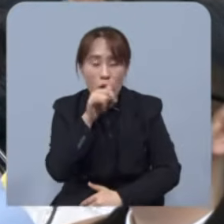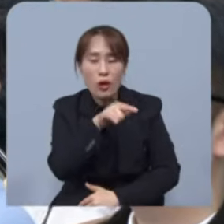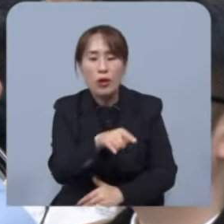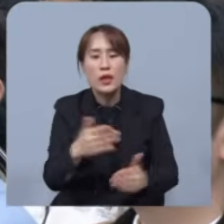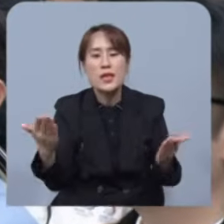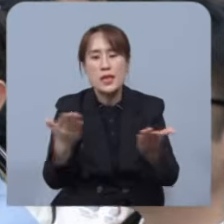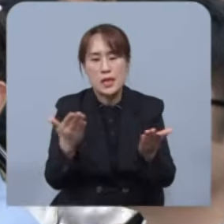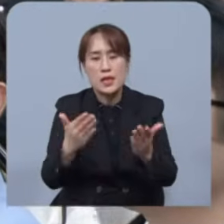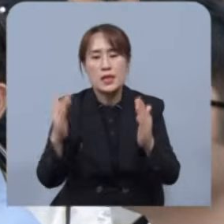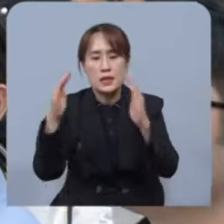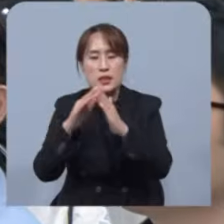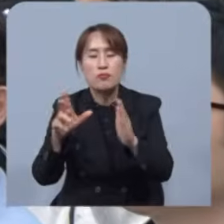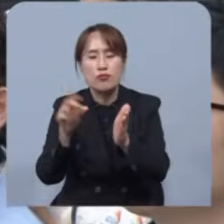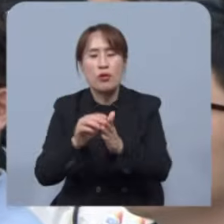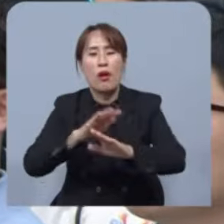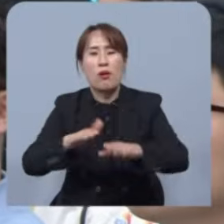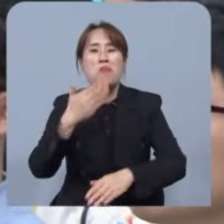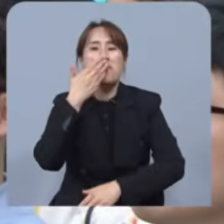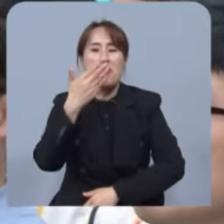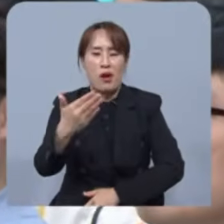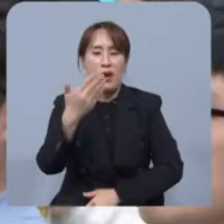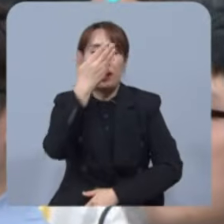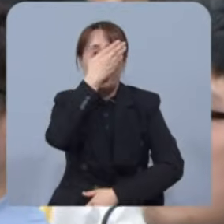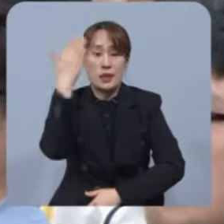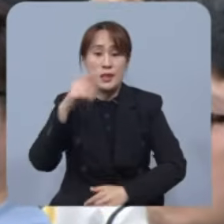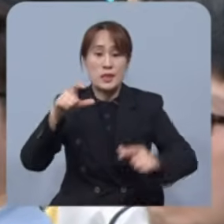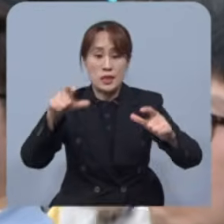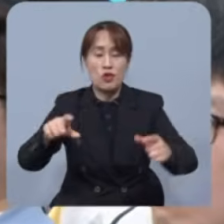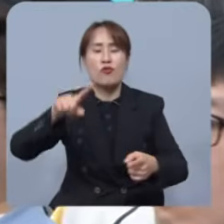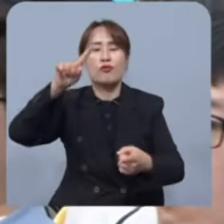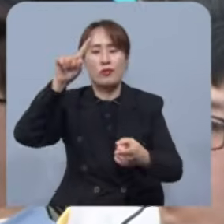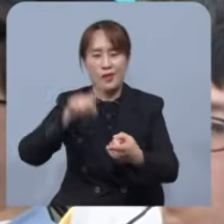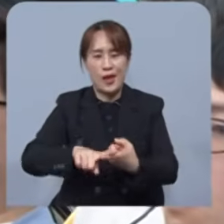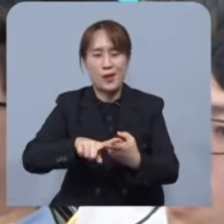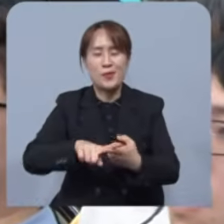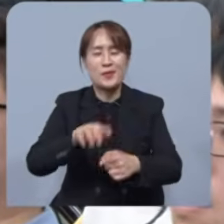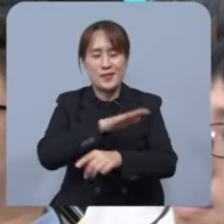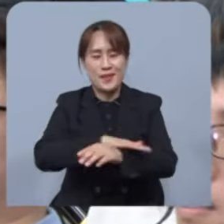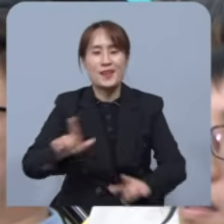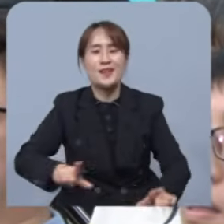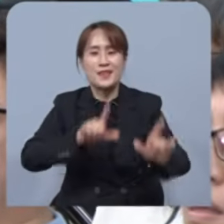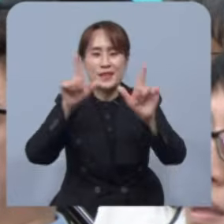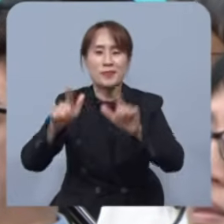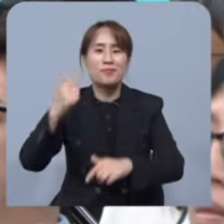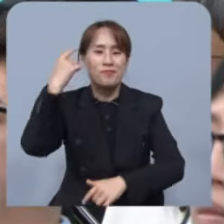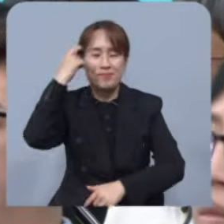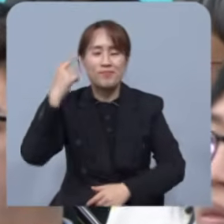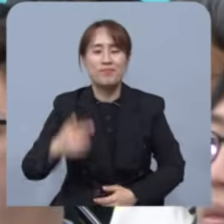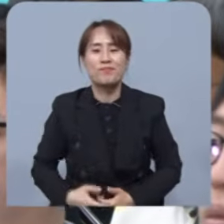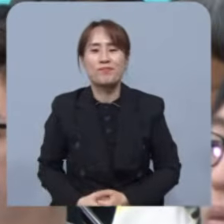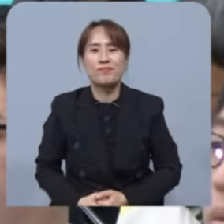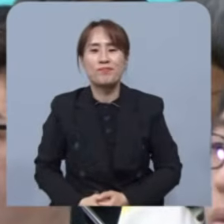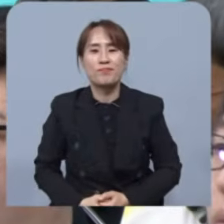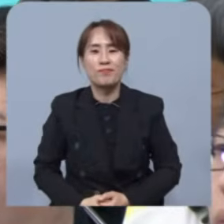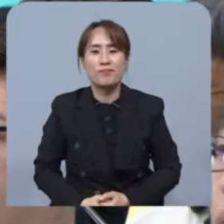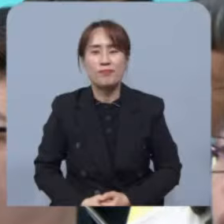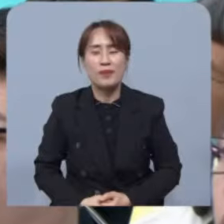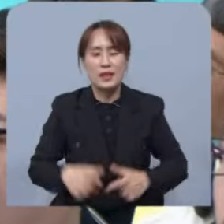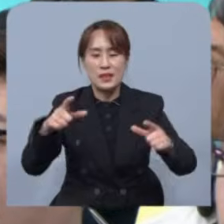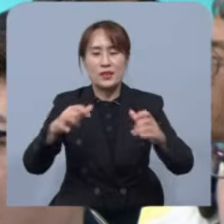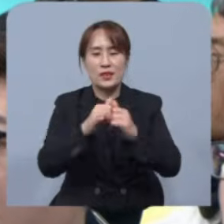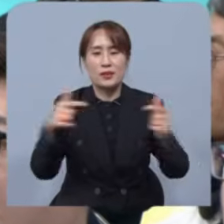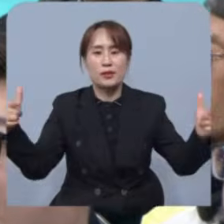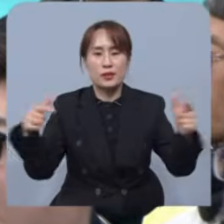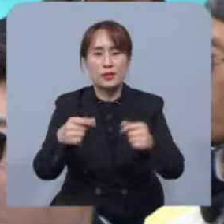주거 문제를 동시에 해결하며 청년들이 지역에 안정적으로 정착할 수 있을 것이라고 생각합니다. 지방소멸 위기